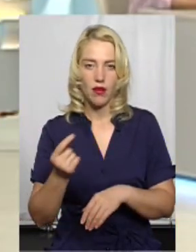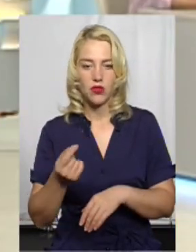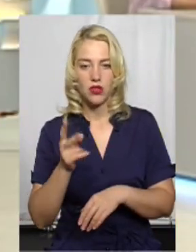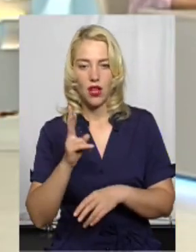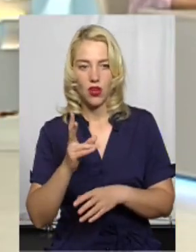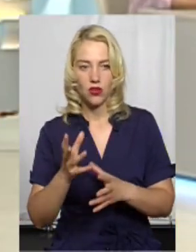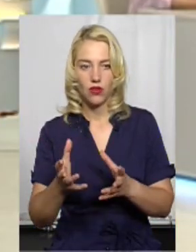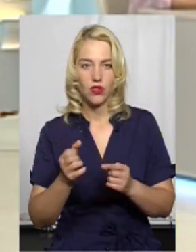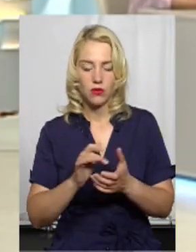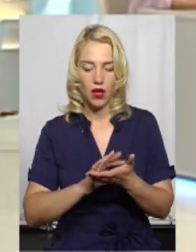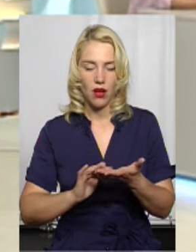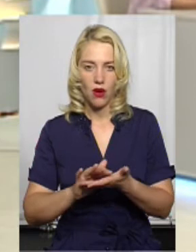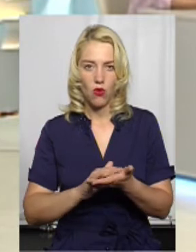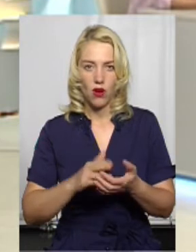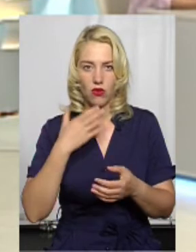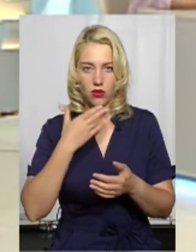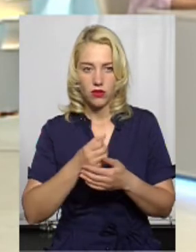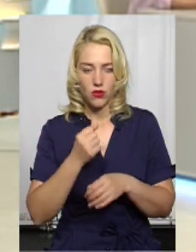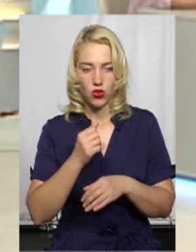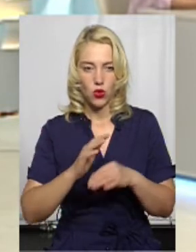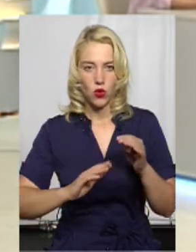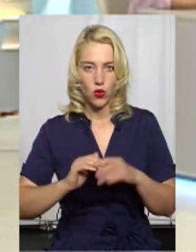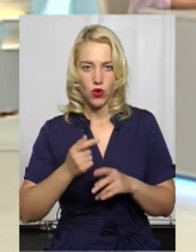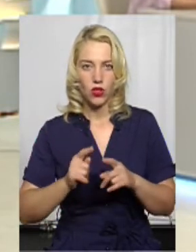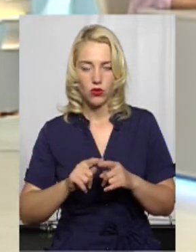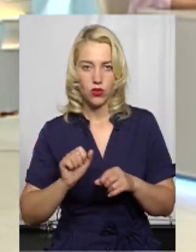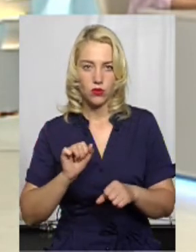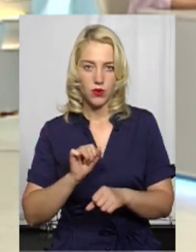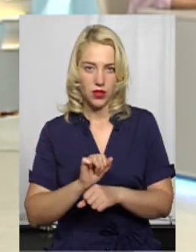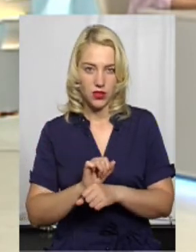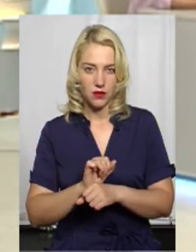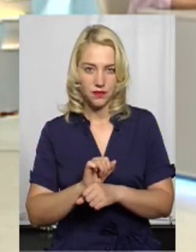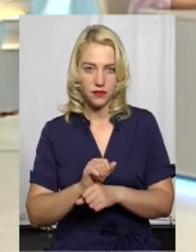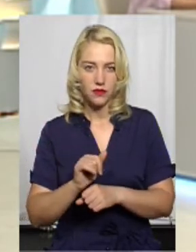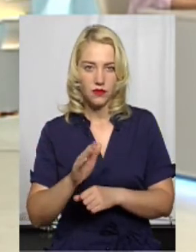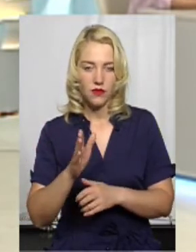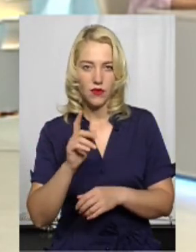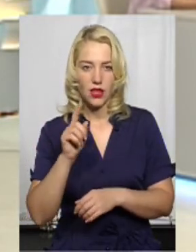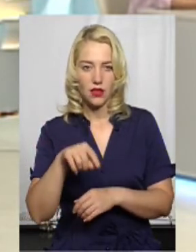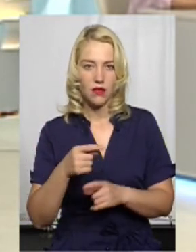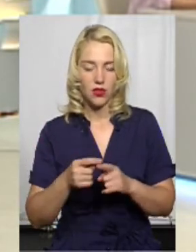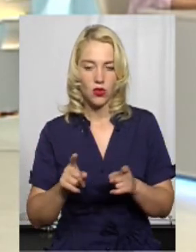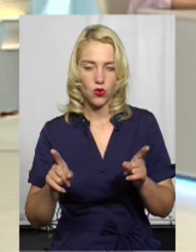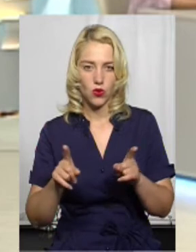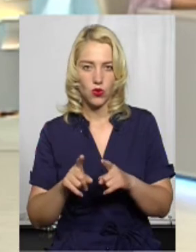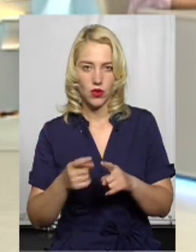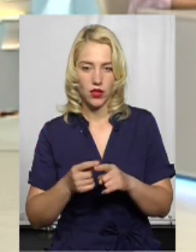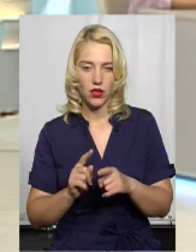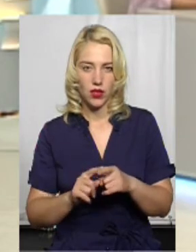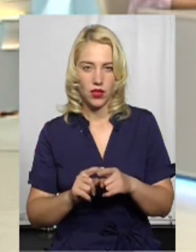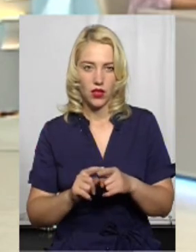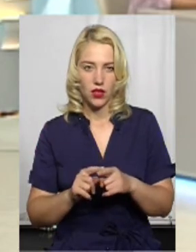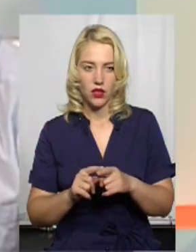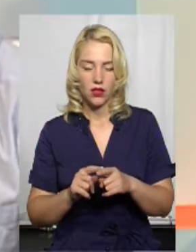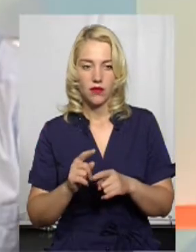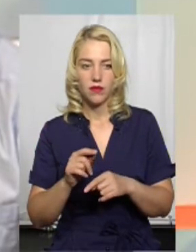хто візьме калькулятор у свої руки, той, звичайно, і зупиниться. І навіть от в ці короткі, буквально там